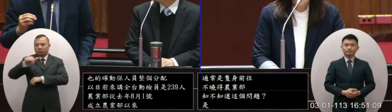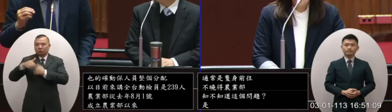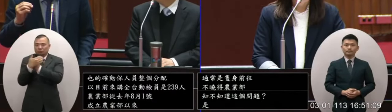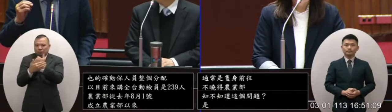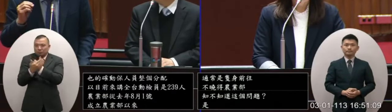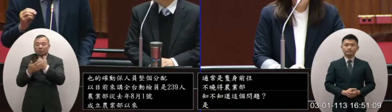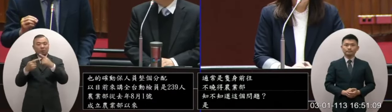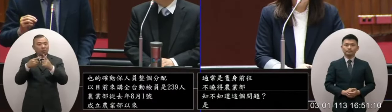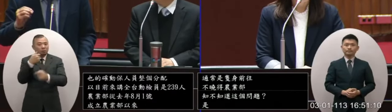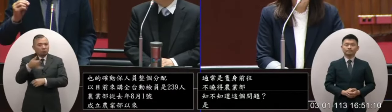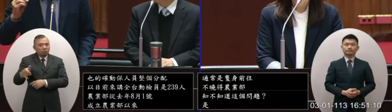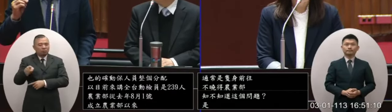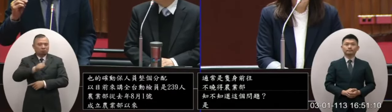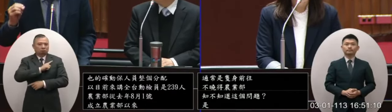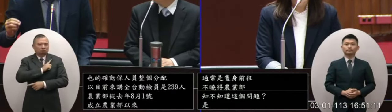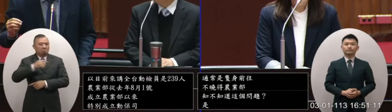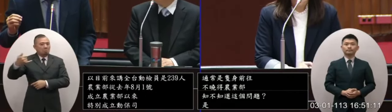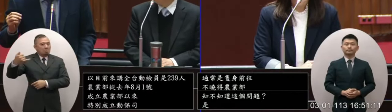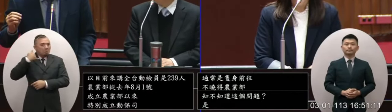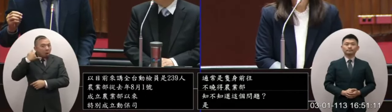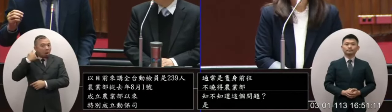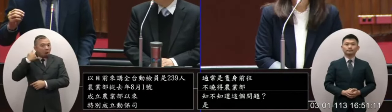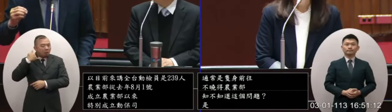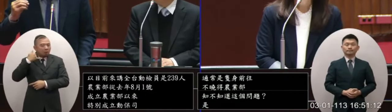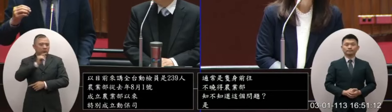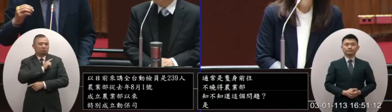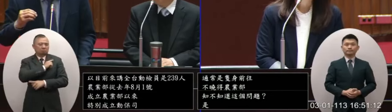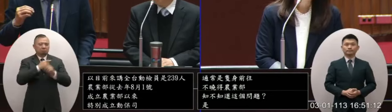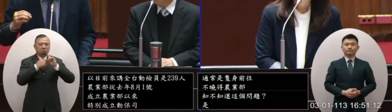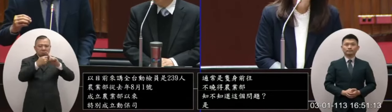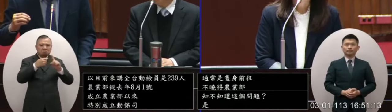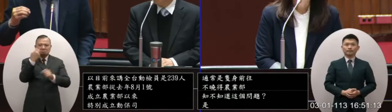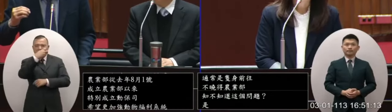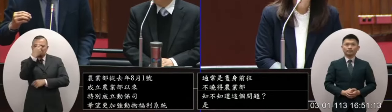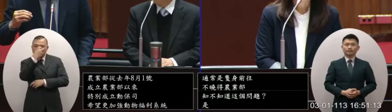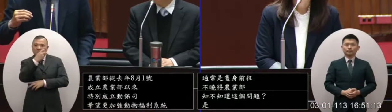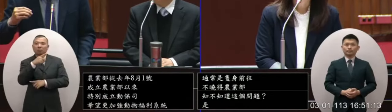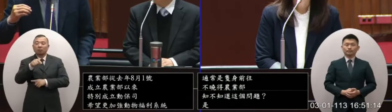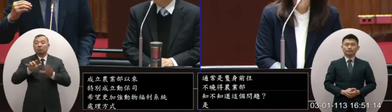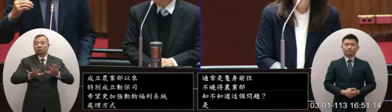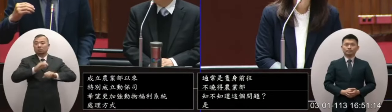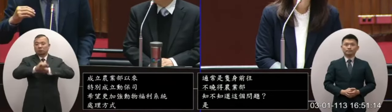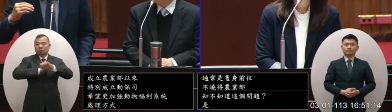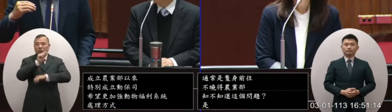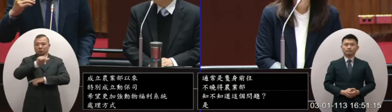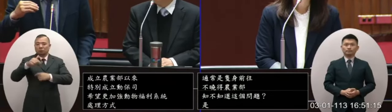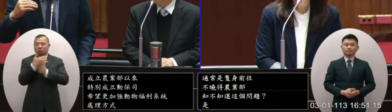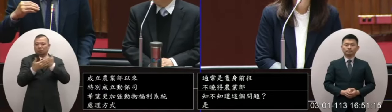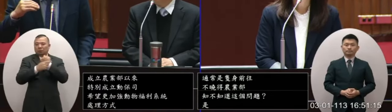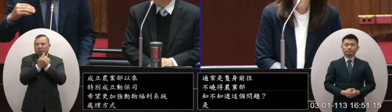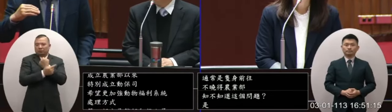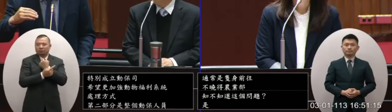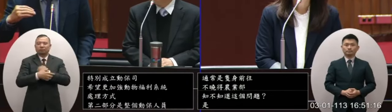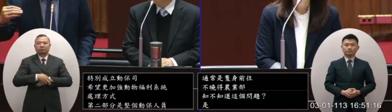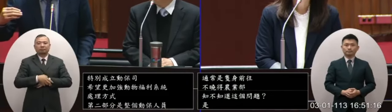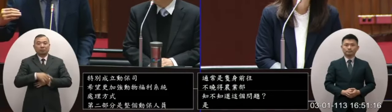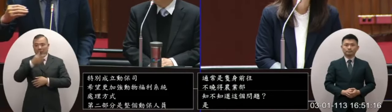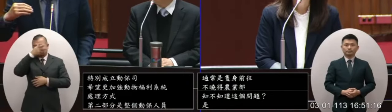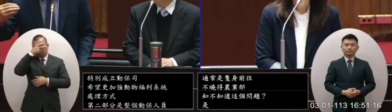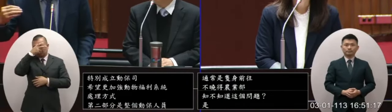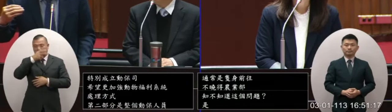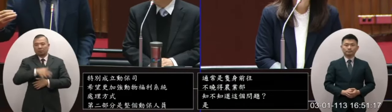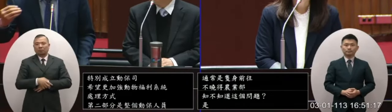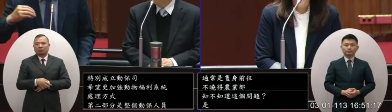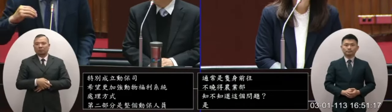接受到报案以后再去查核的部分。好，那依现在的动保法，其实就那个警方就会